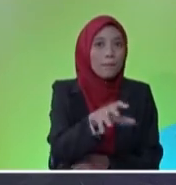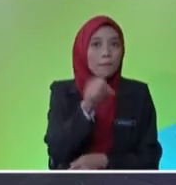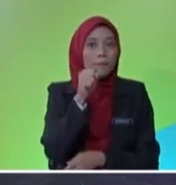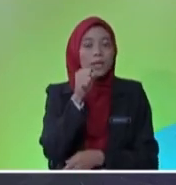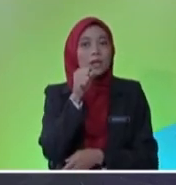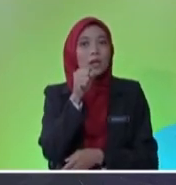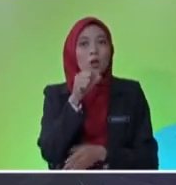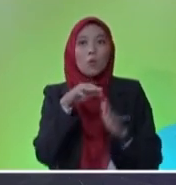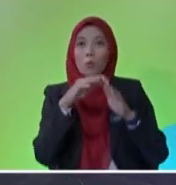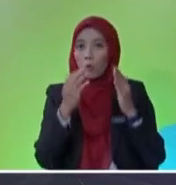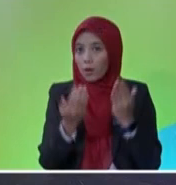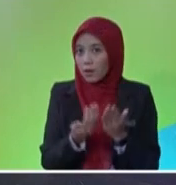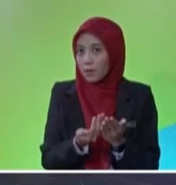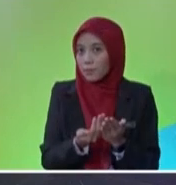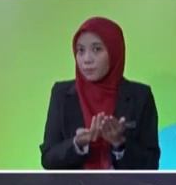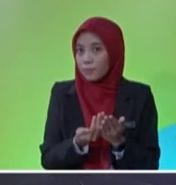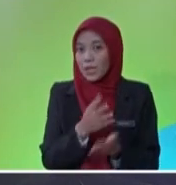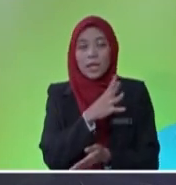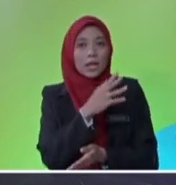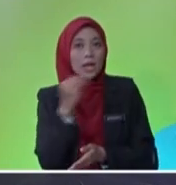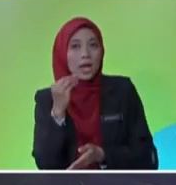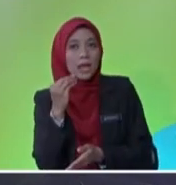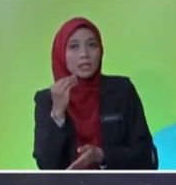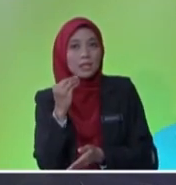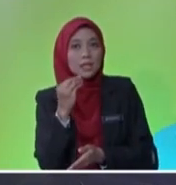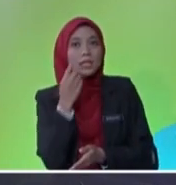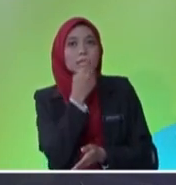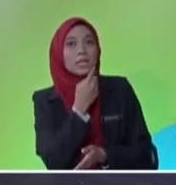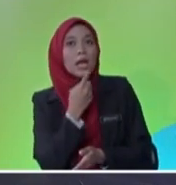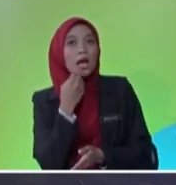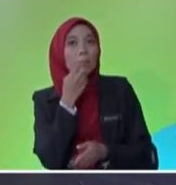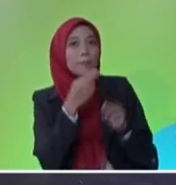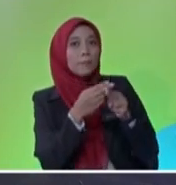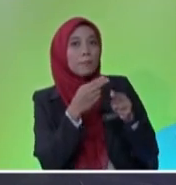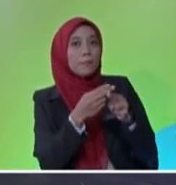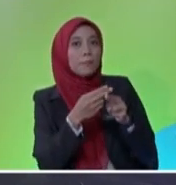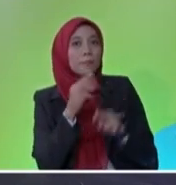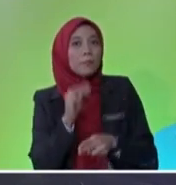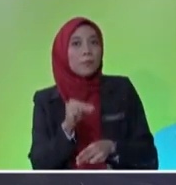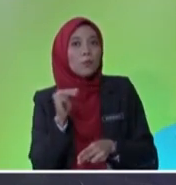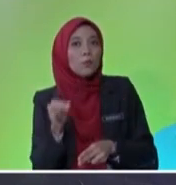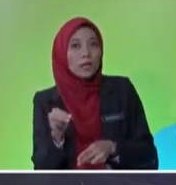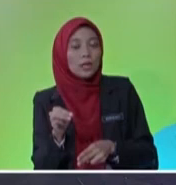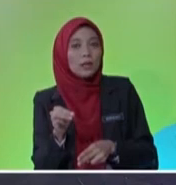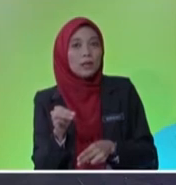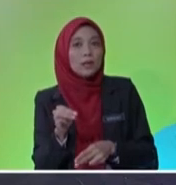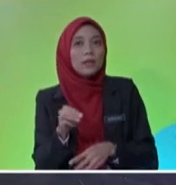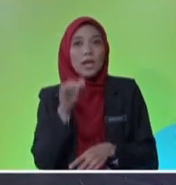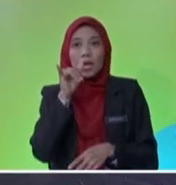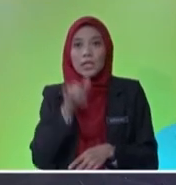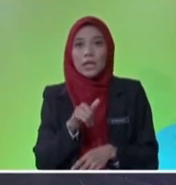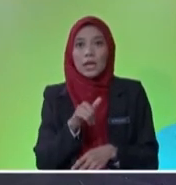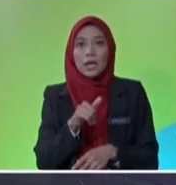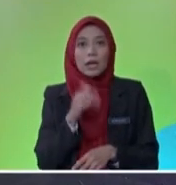tersebut dan pilih siapa yang bertuah untuk menjawab untuk memilih untuk memilih untuk